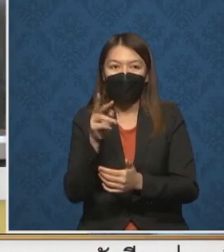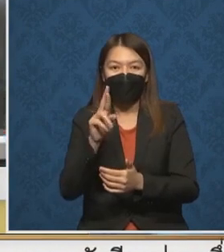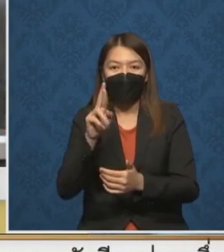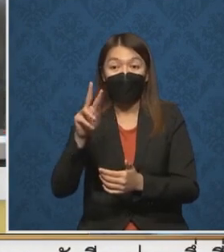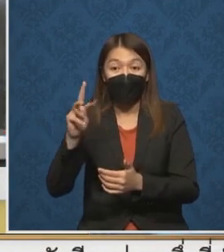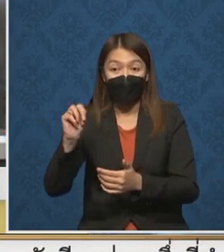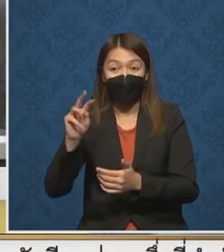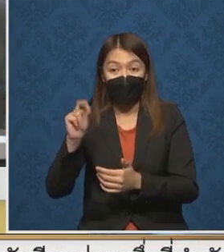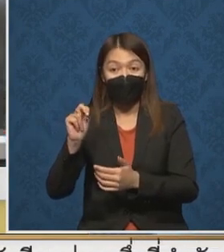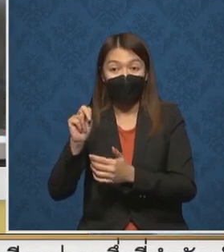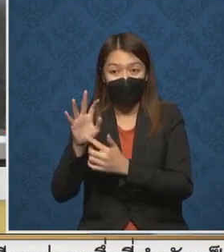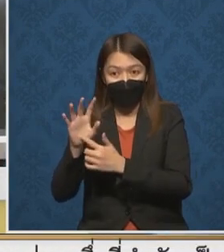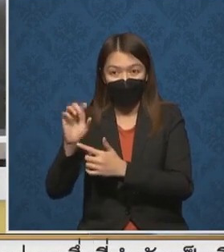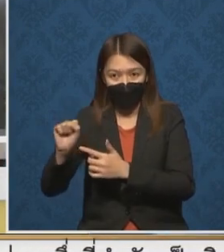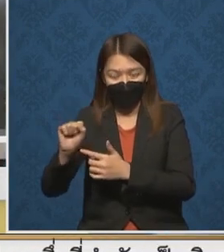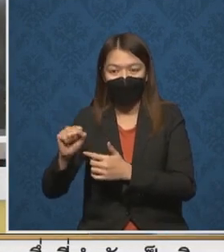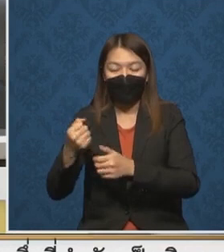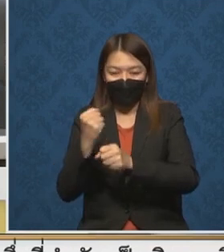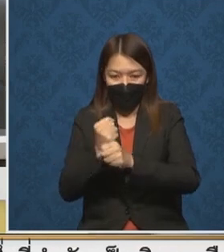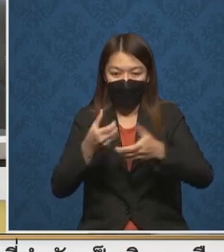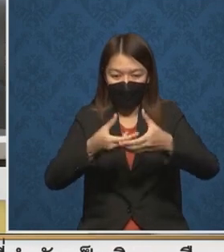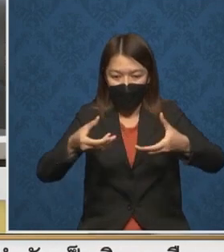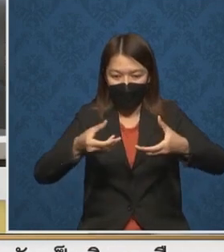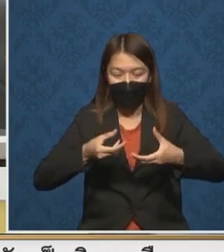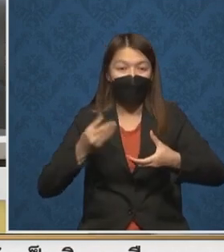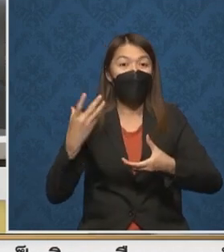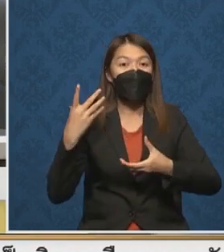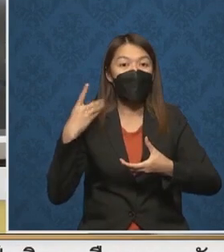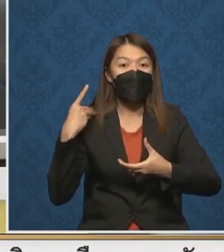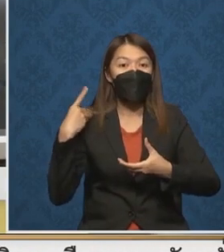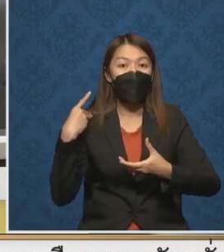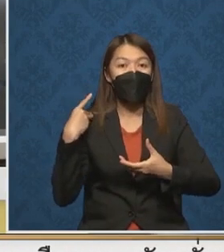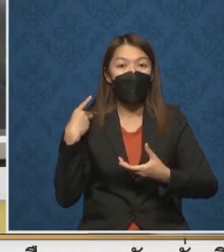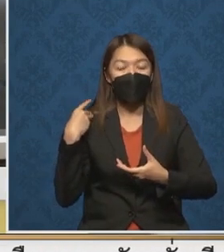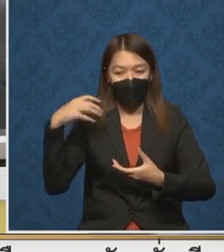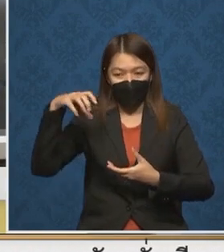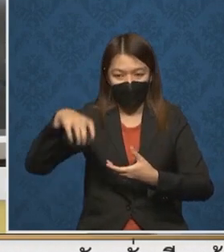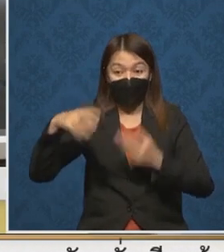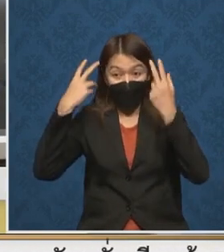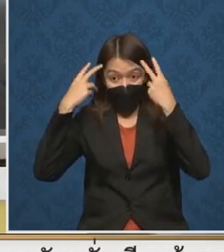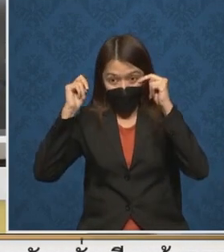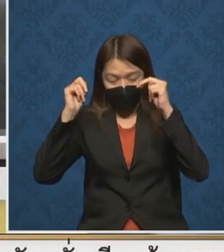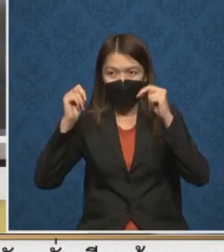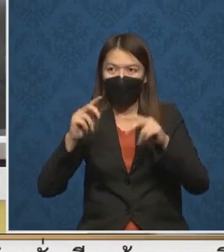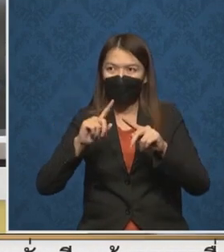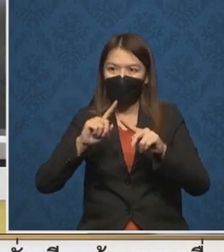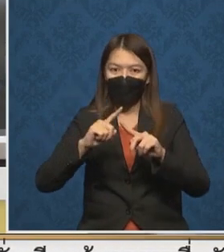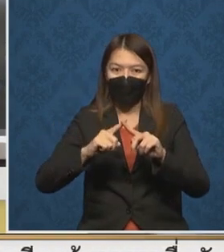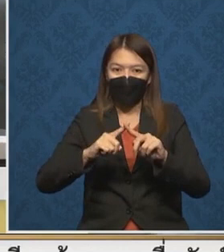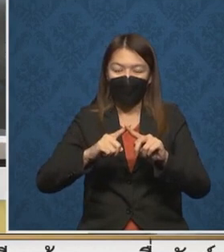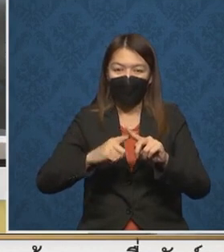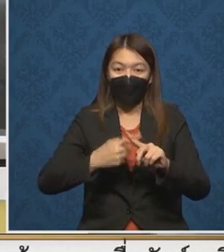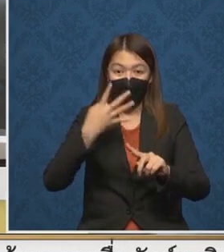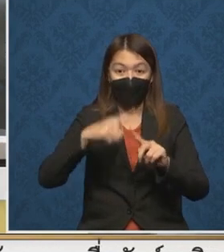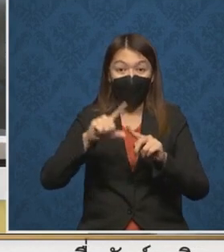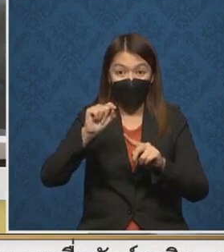ได้ทำรายงานซึเมื่วานนี้ก็มีสำนกนายกมาชี้แงเลยนะเมื่อวันที่ 27 เมษา